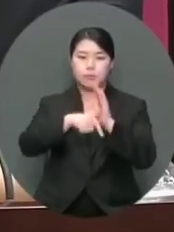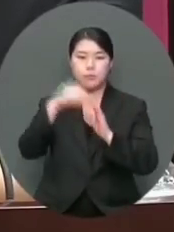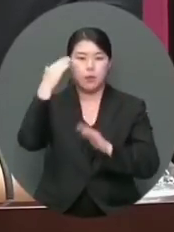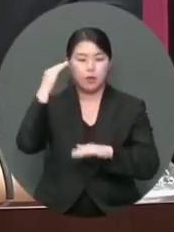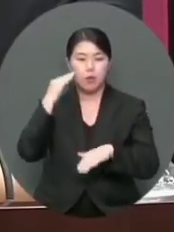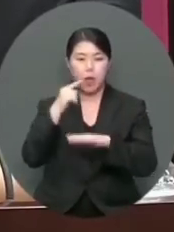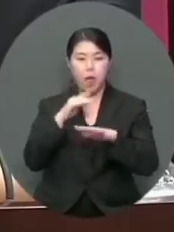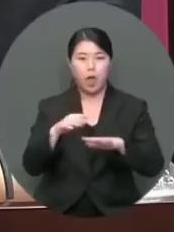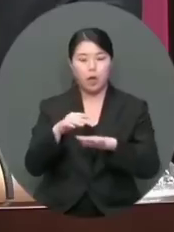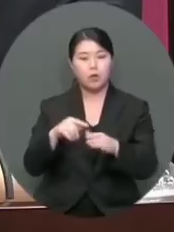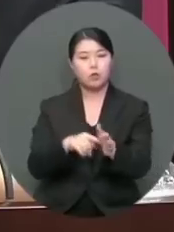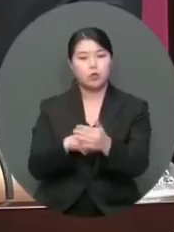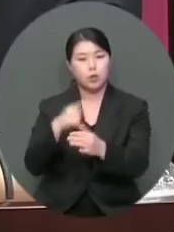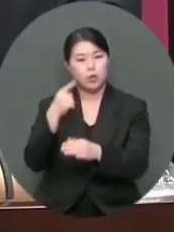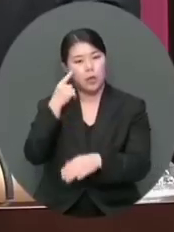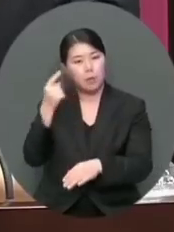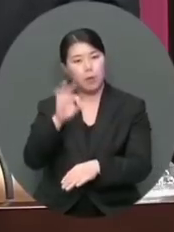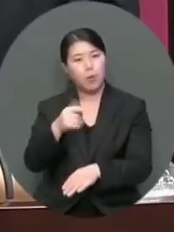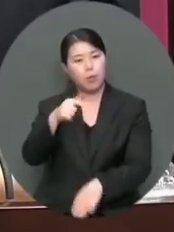등 국제연구기관 네 곳이